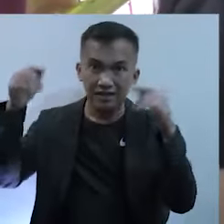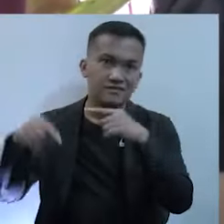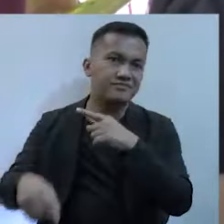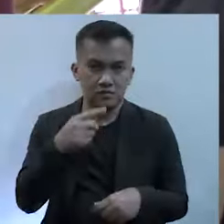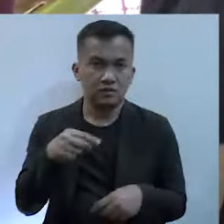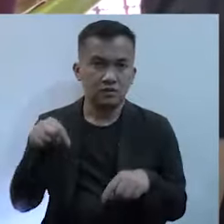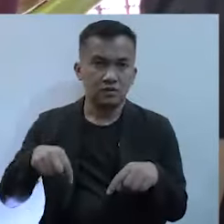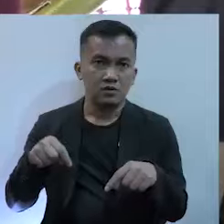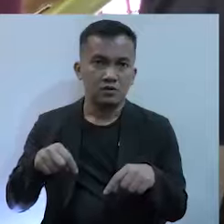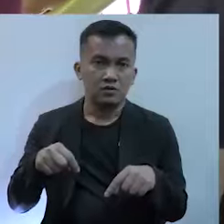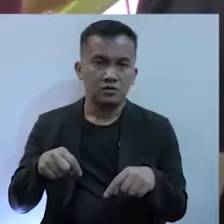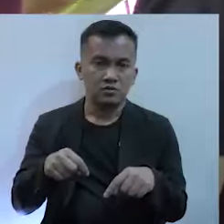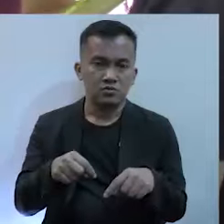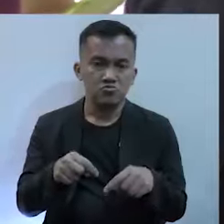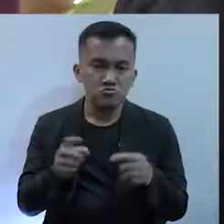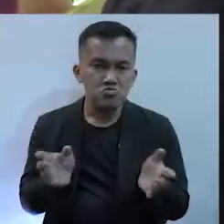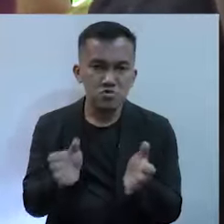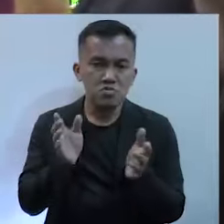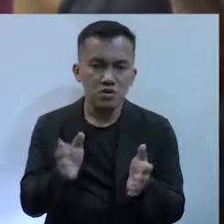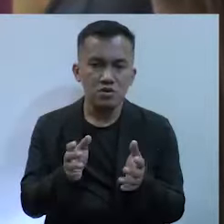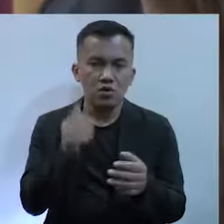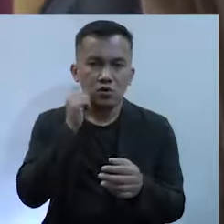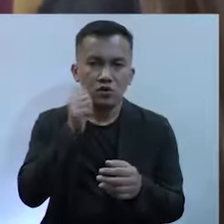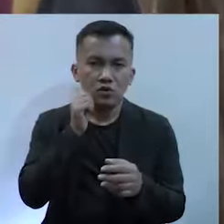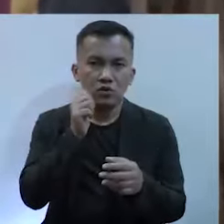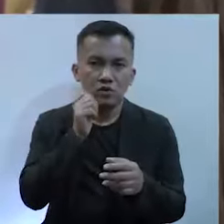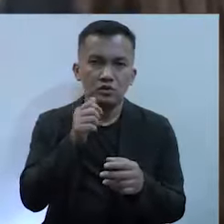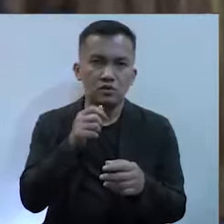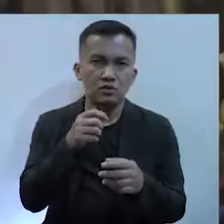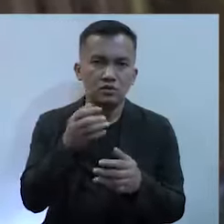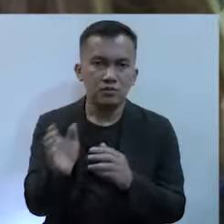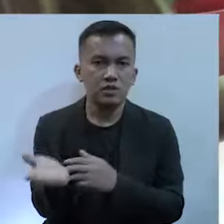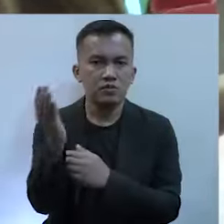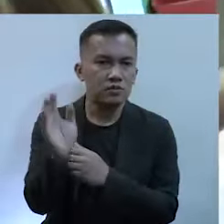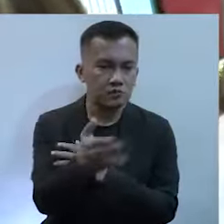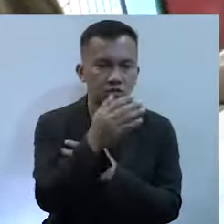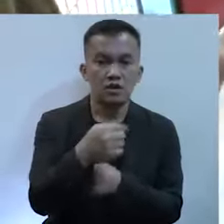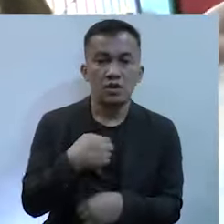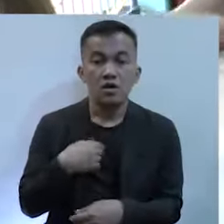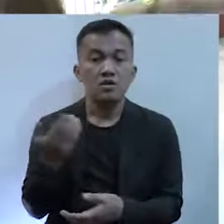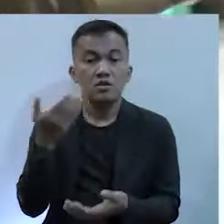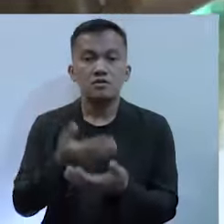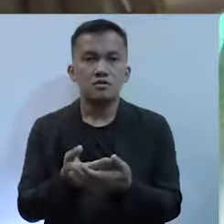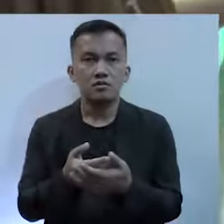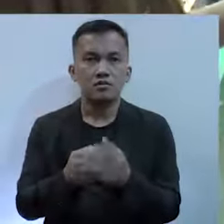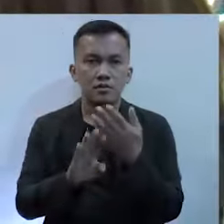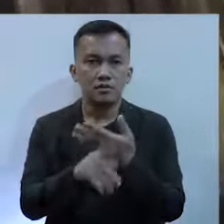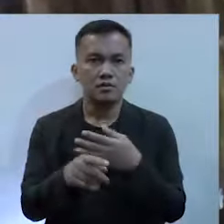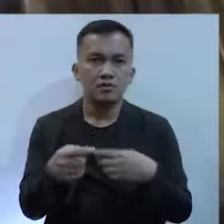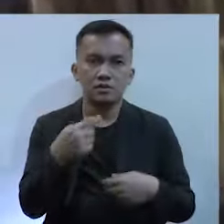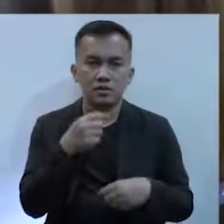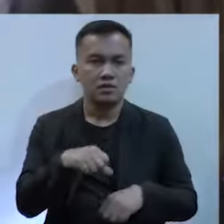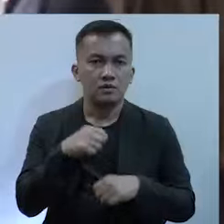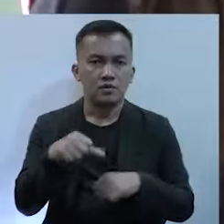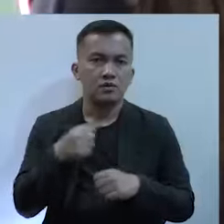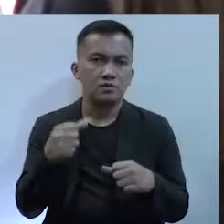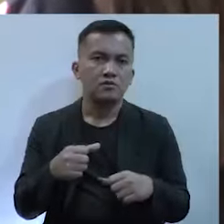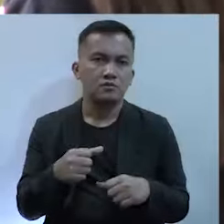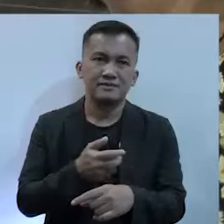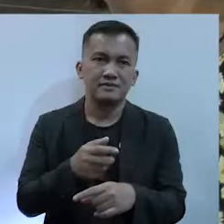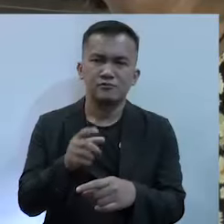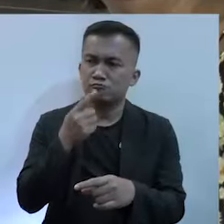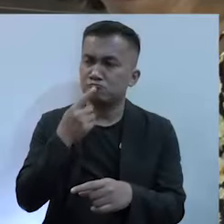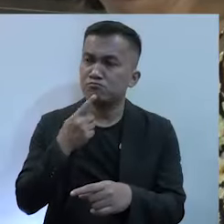lalaki nila? Dito nga, nagpuprovoke sila every day, every morning. Sabi niyo, andito na kami, andito na kami, bumalik na kami, sabi niya